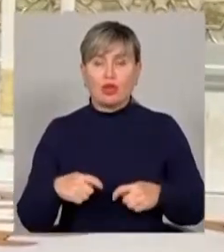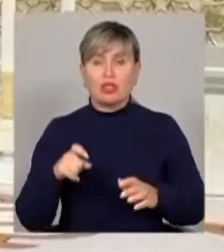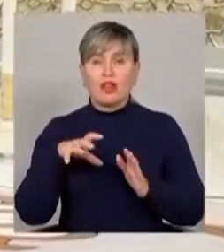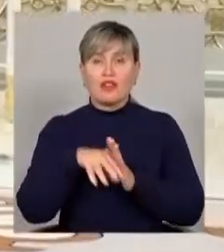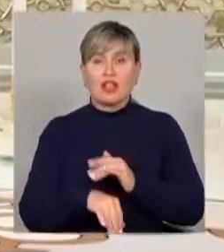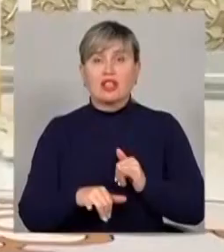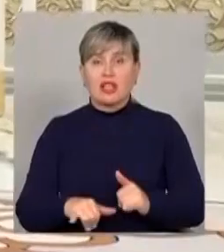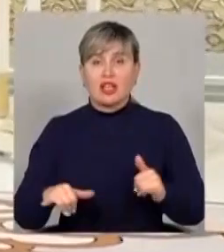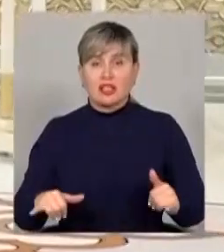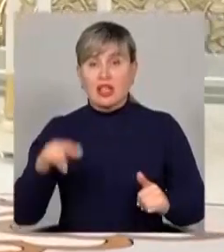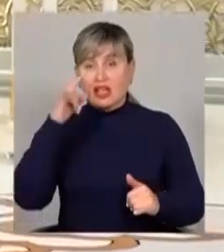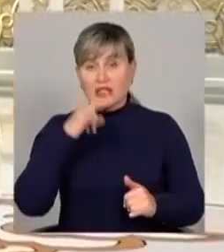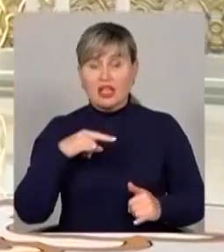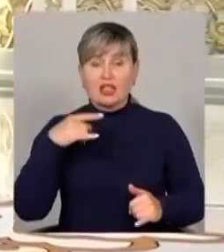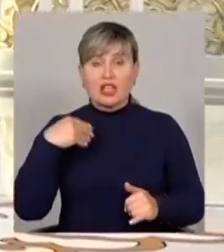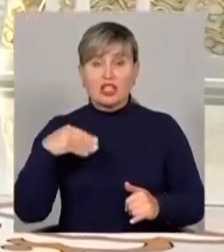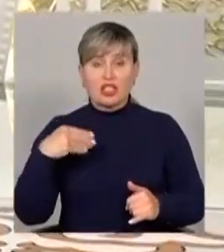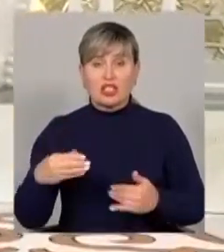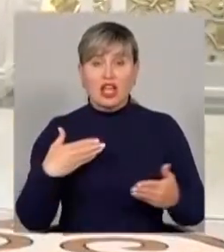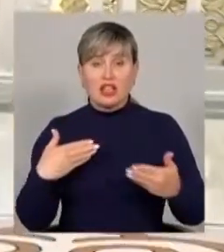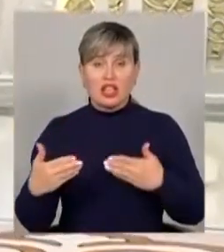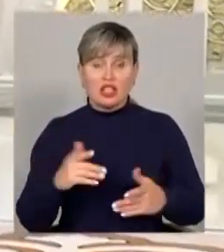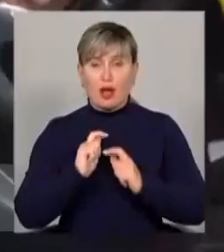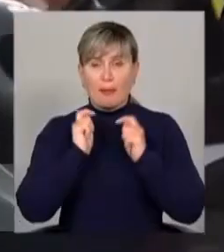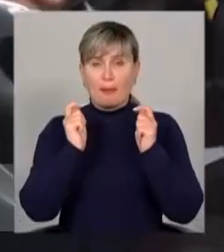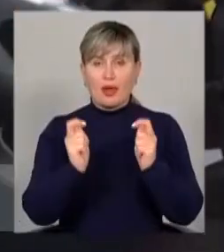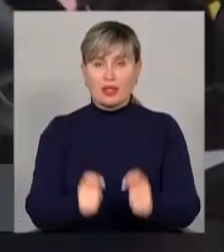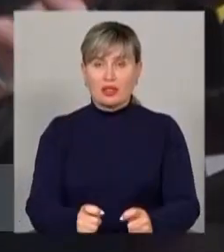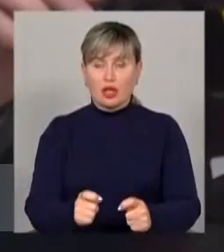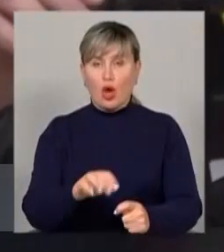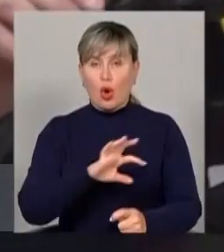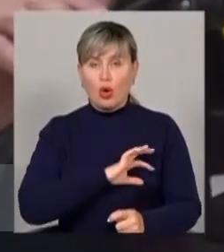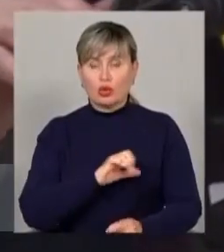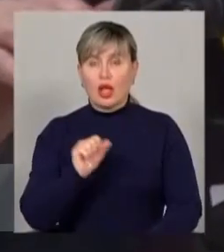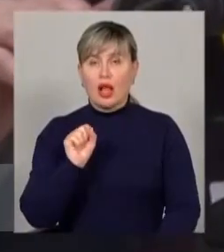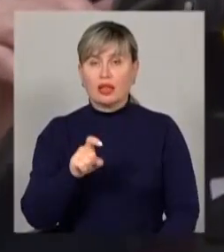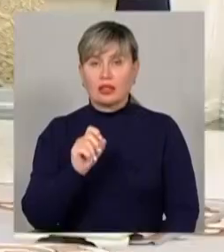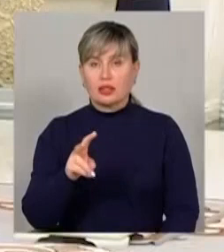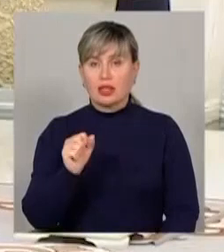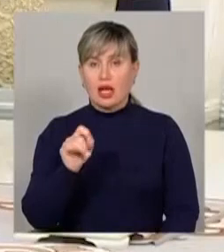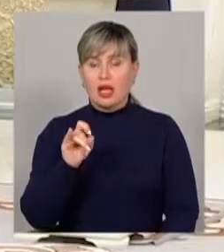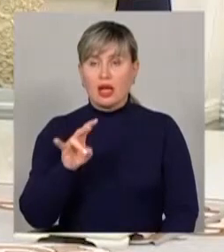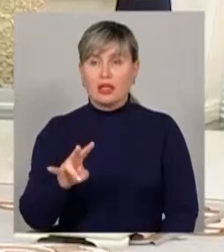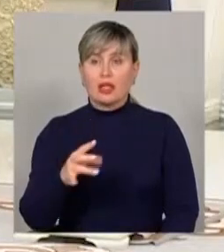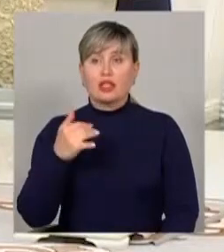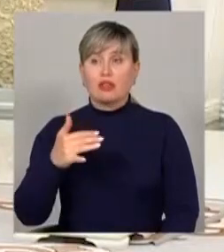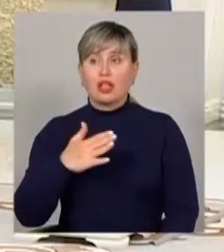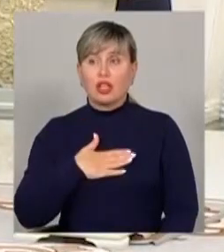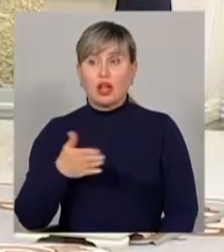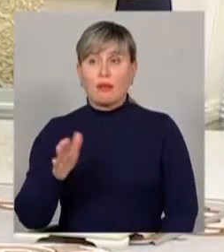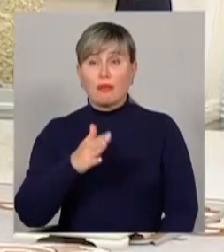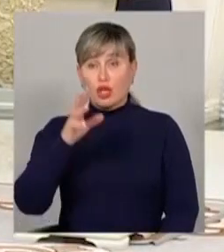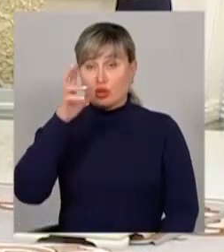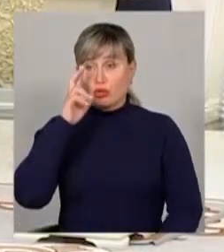развитие казахско-таджикских отношений казахстанский лидер наградил Эмомали Рахмона орденом «Алтын Кыран». Сегодня наши